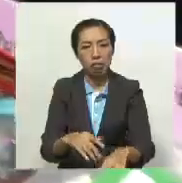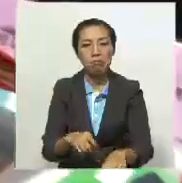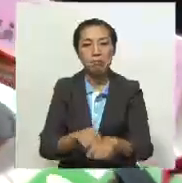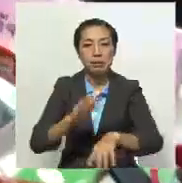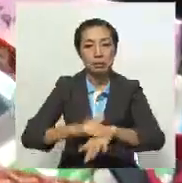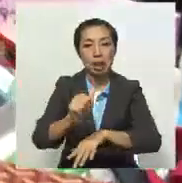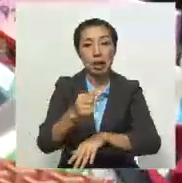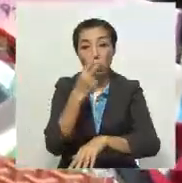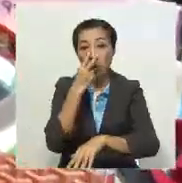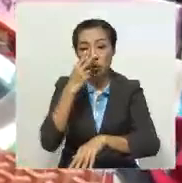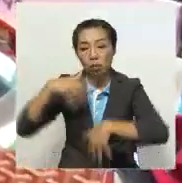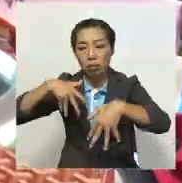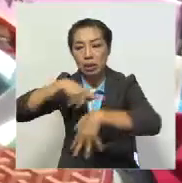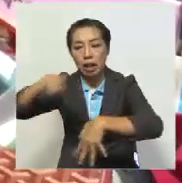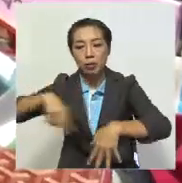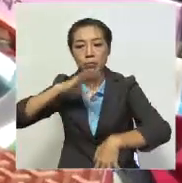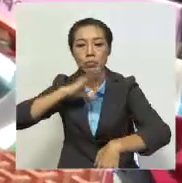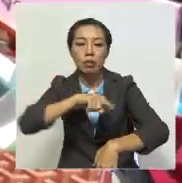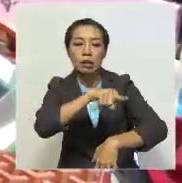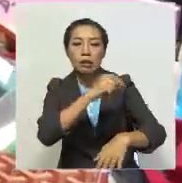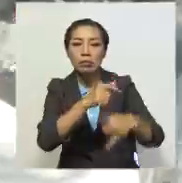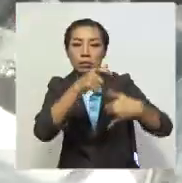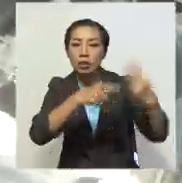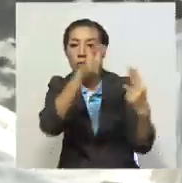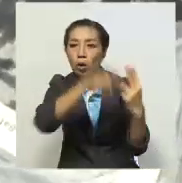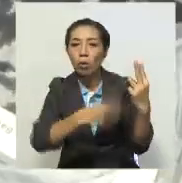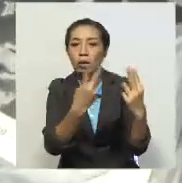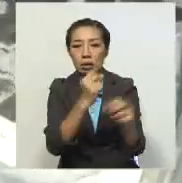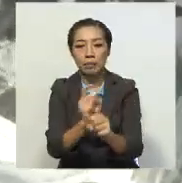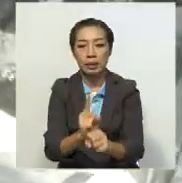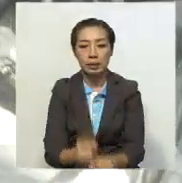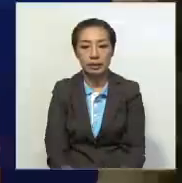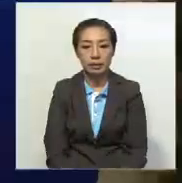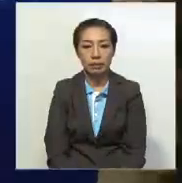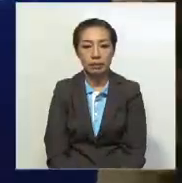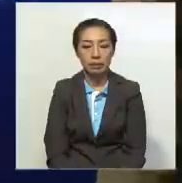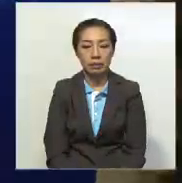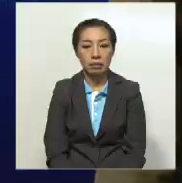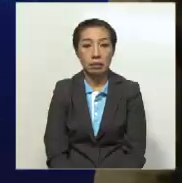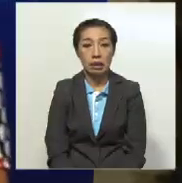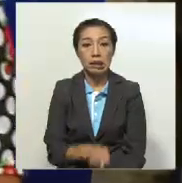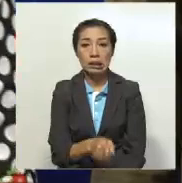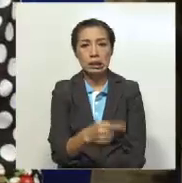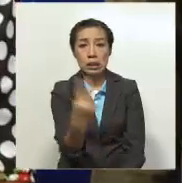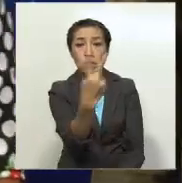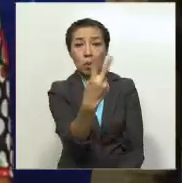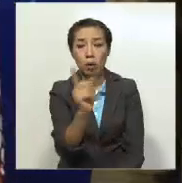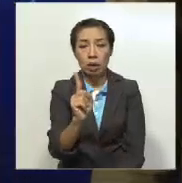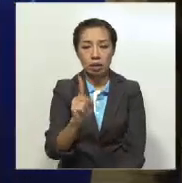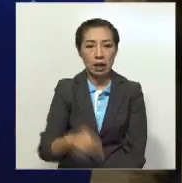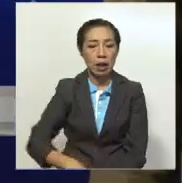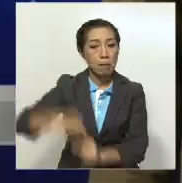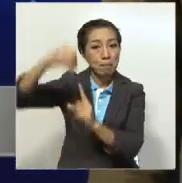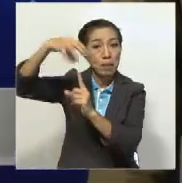ผู้เสียหายกันดูนะครับว่าพฤติการของกลุ่มคนร้ายนี่เป็นยังไงนะครับ ค่ะ เขาพาเด็กมาค่ะแล้วถือร่มสีช